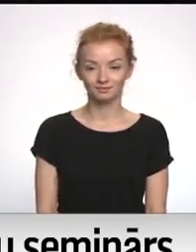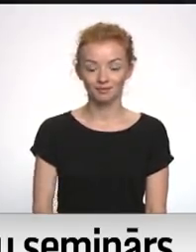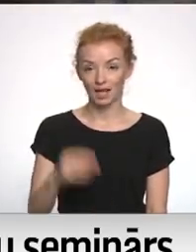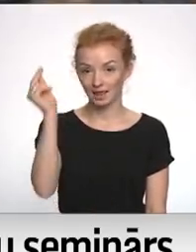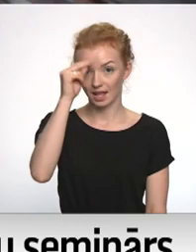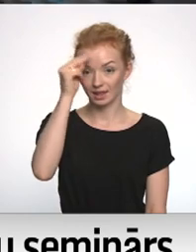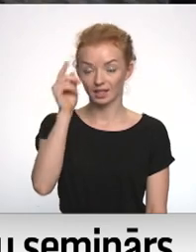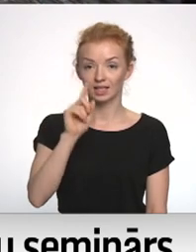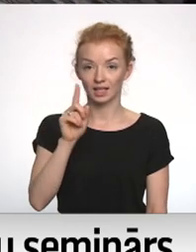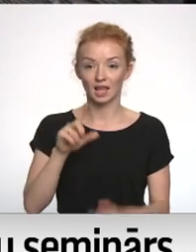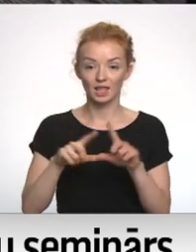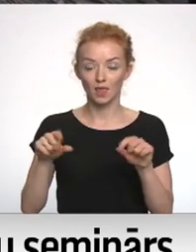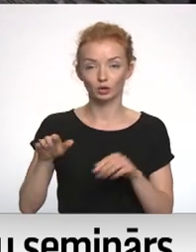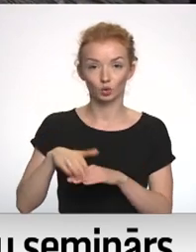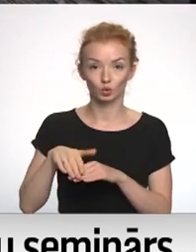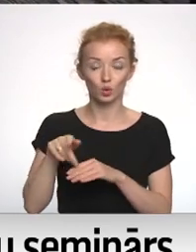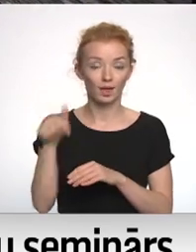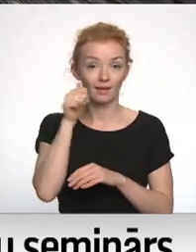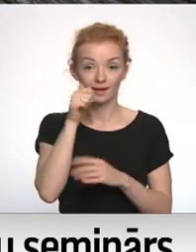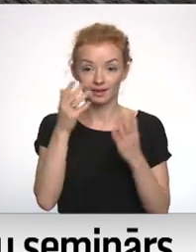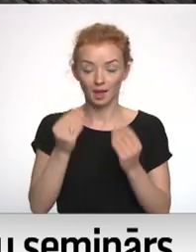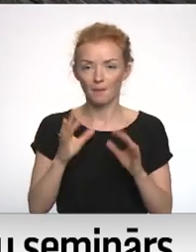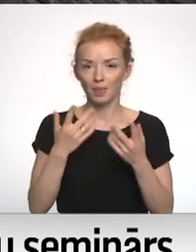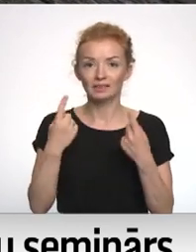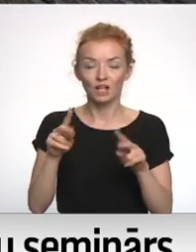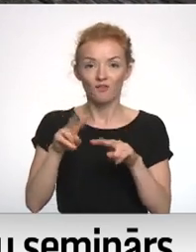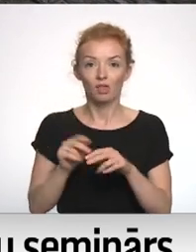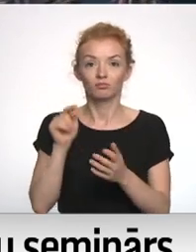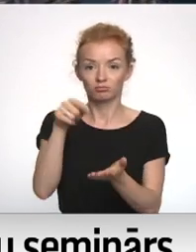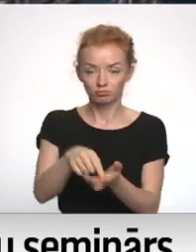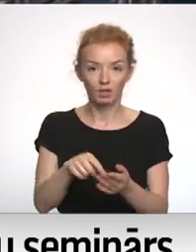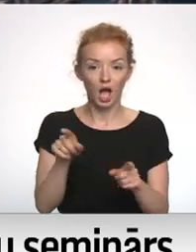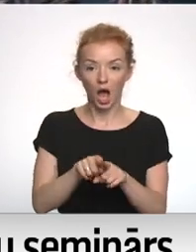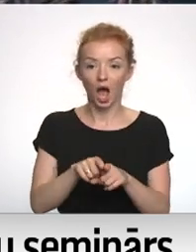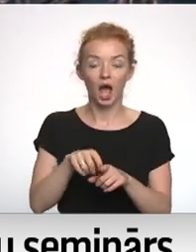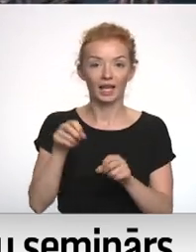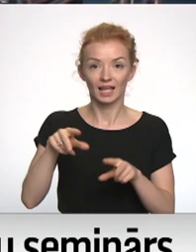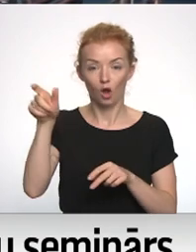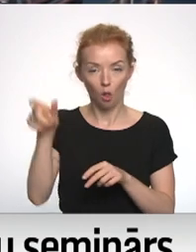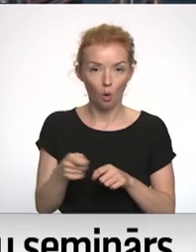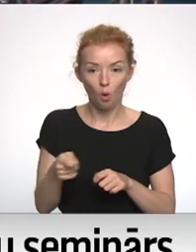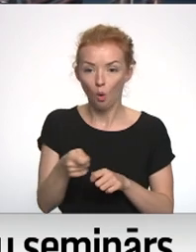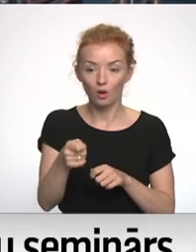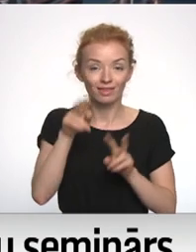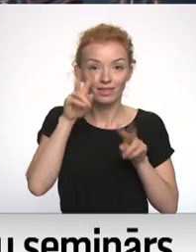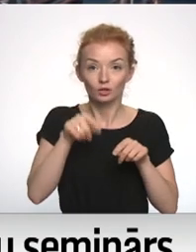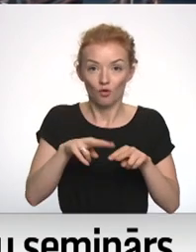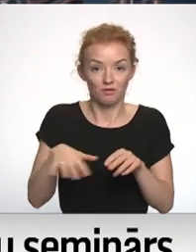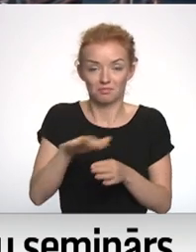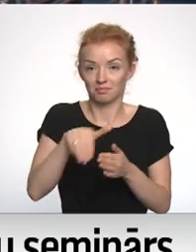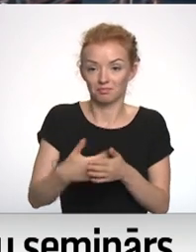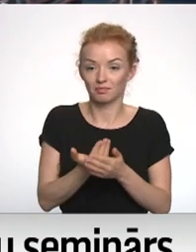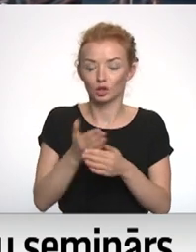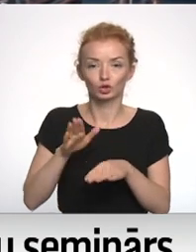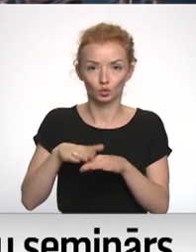Treniņi ir dienesta suņu ikdiena, taču nokļūstot pavisam citā vidē, kur pat kinologi nezina meklējumo objektu vietu, suņi ne tikai aug